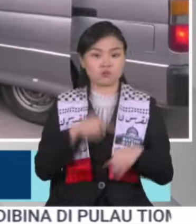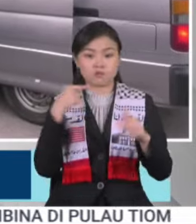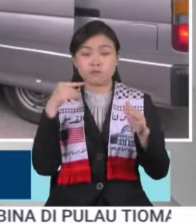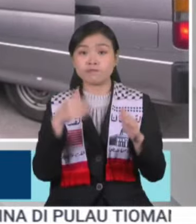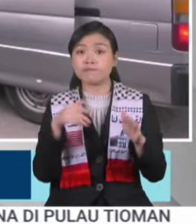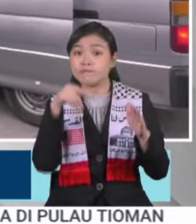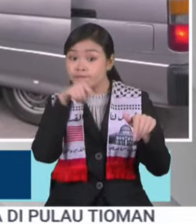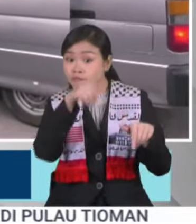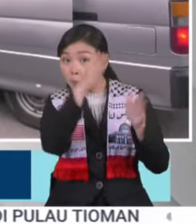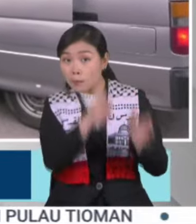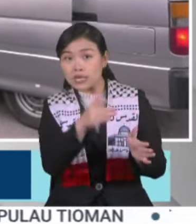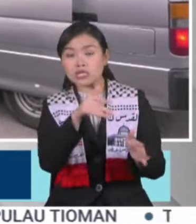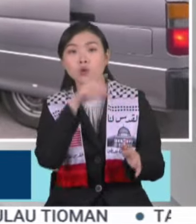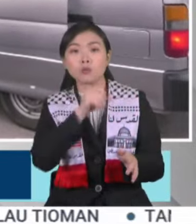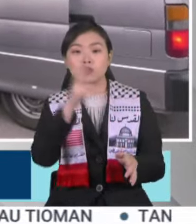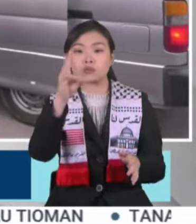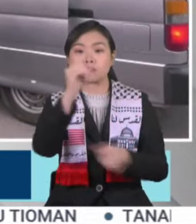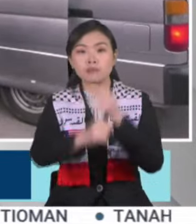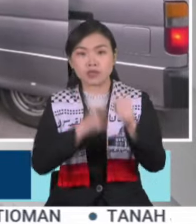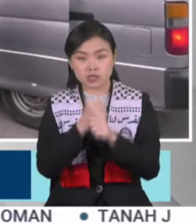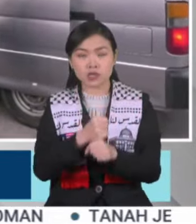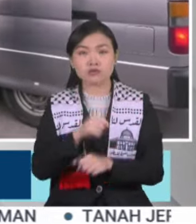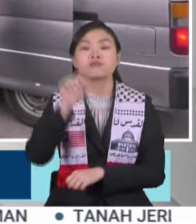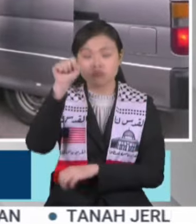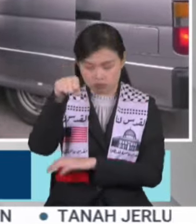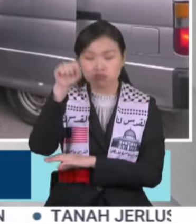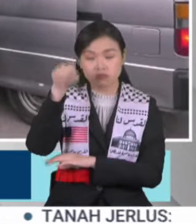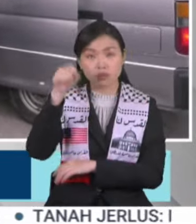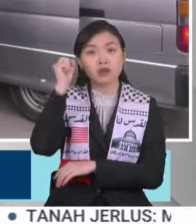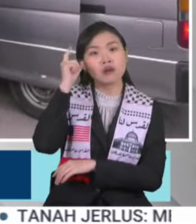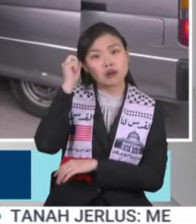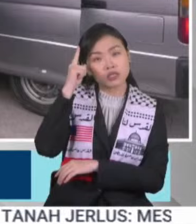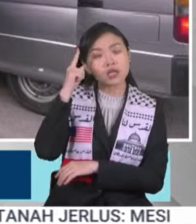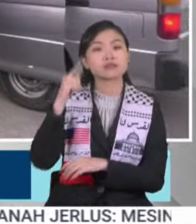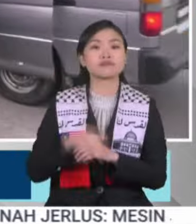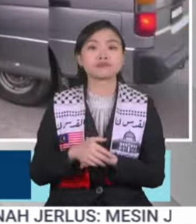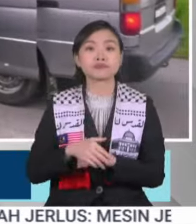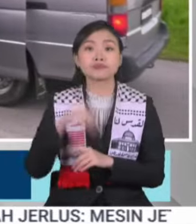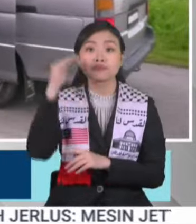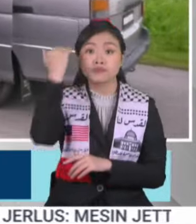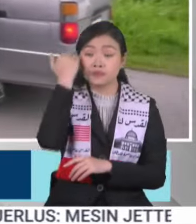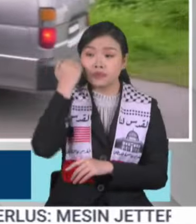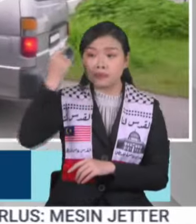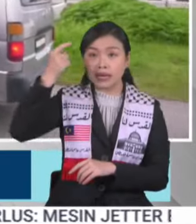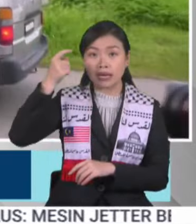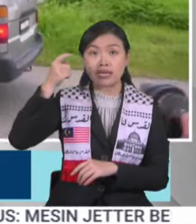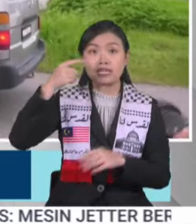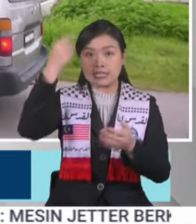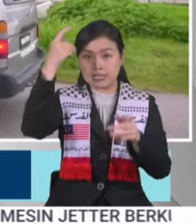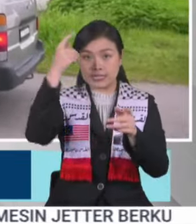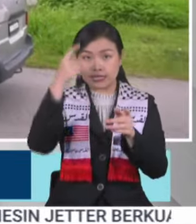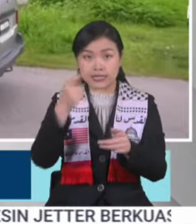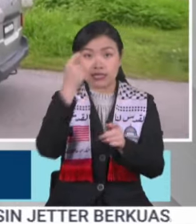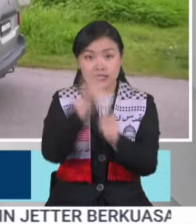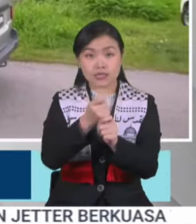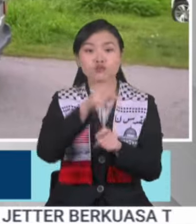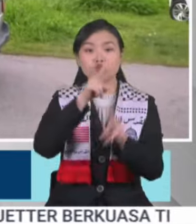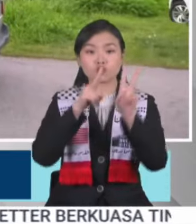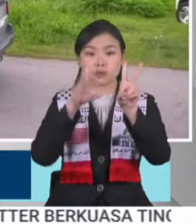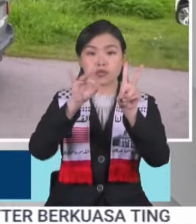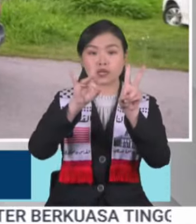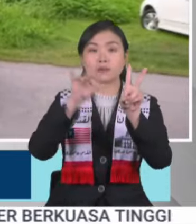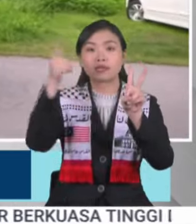yang berusia 17 tahun itu mengangguk faham selepas pertuduhan dibacakan. Mahkamah menetapkan 28 Oktober depan untuk sebutan